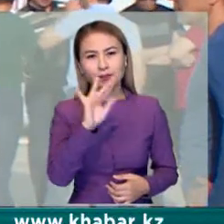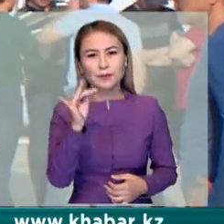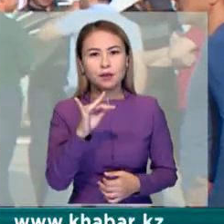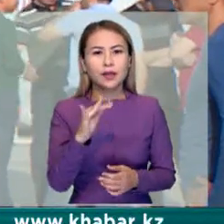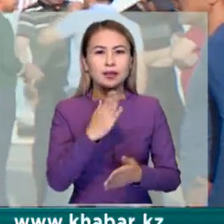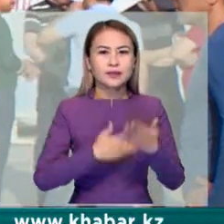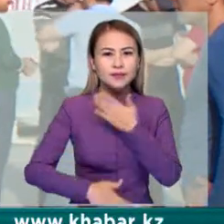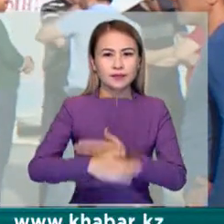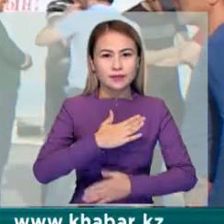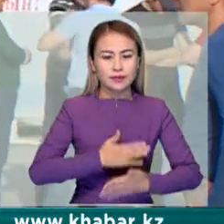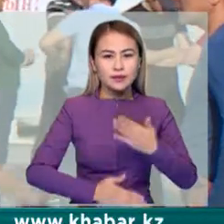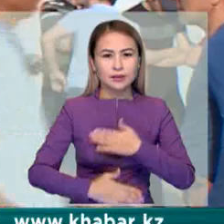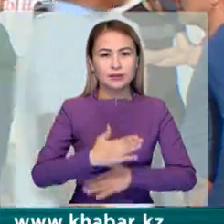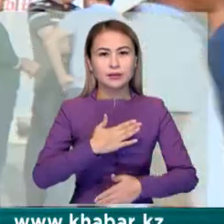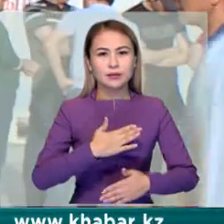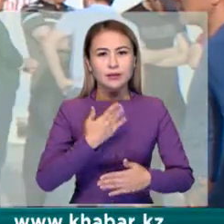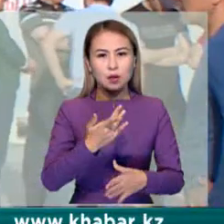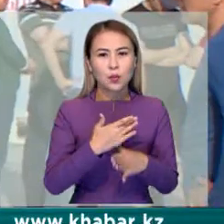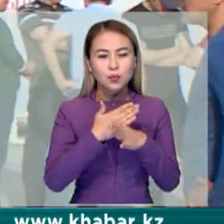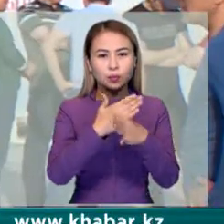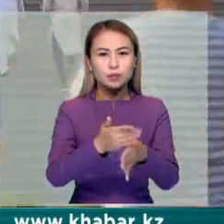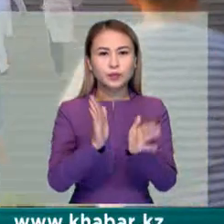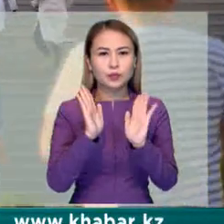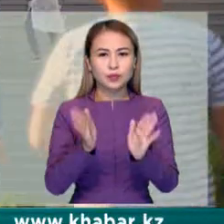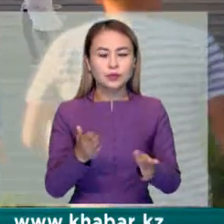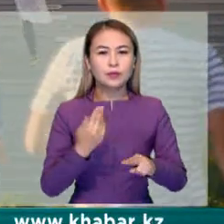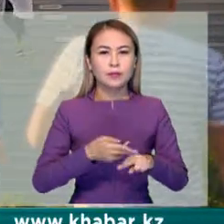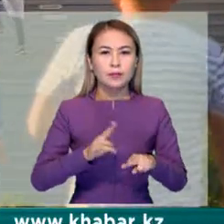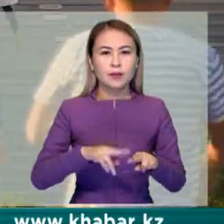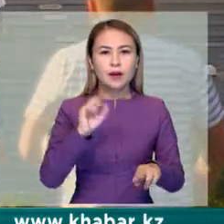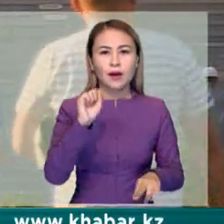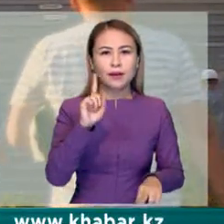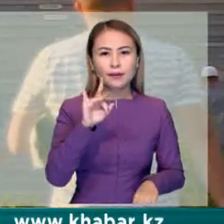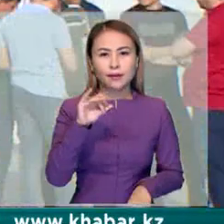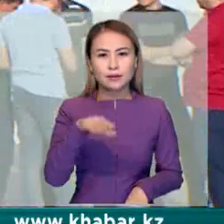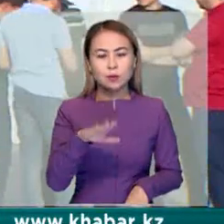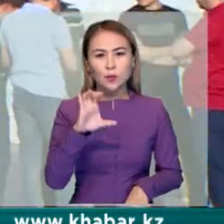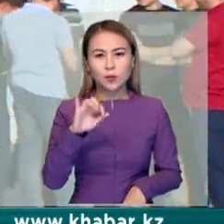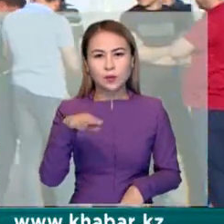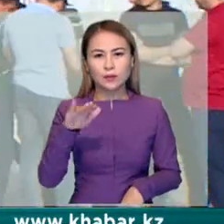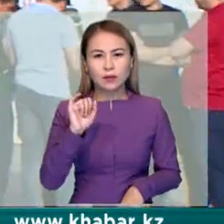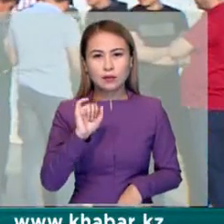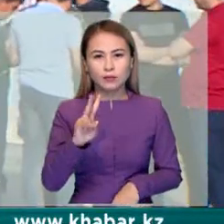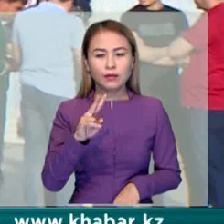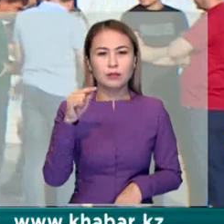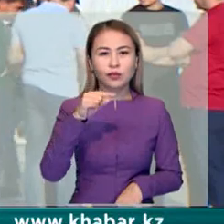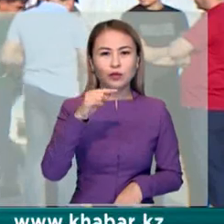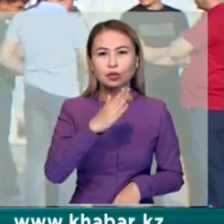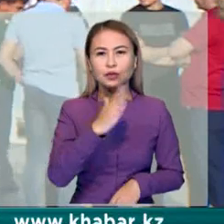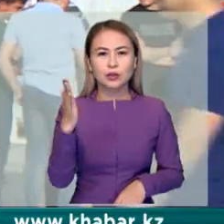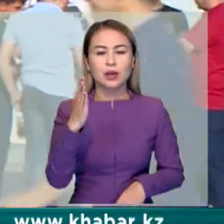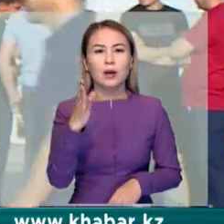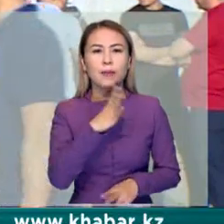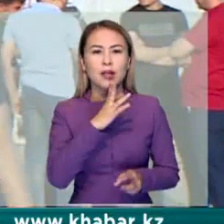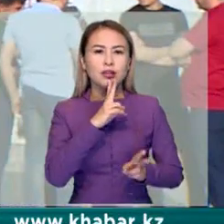мүгедек жандарға сол көмек көрсетілетін болады. Әзірет Сұлтан мешітінің өзіне мыңнан астам өтініш келіп